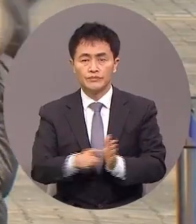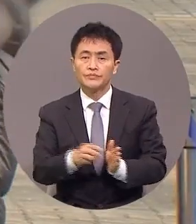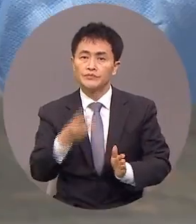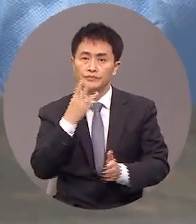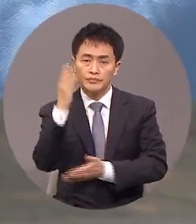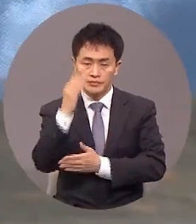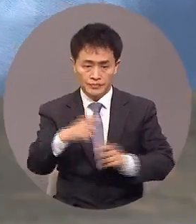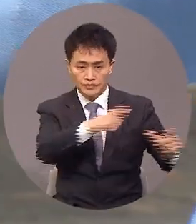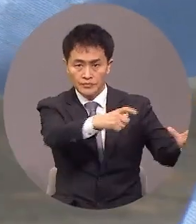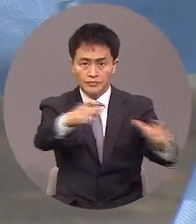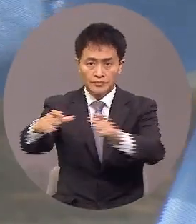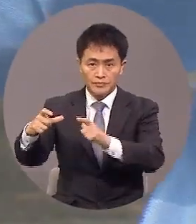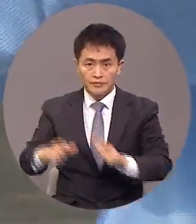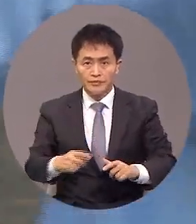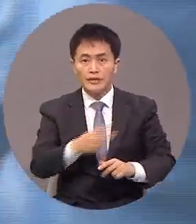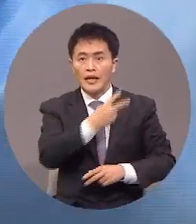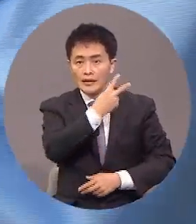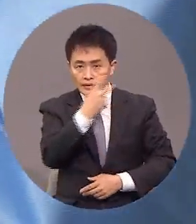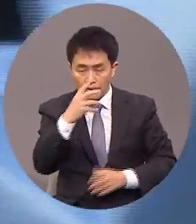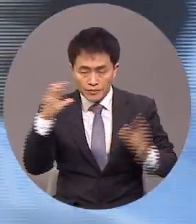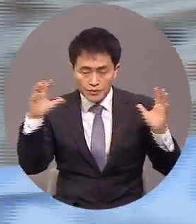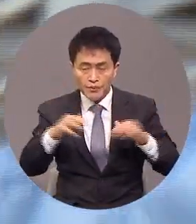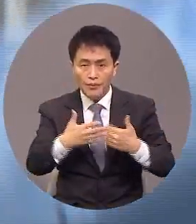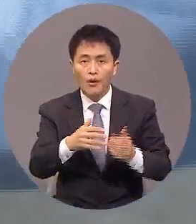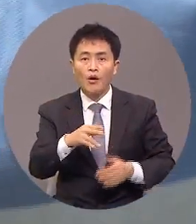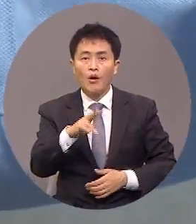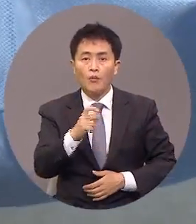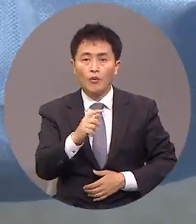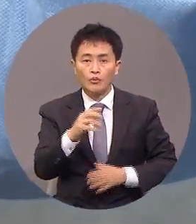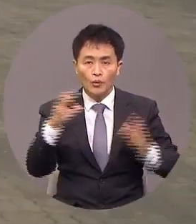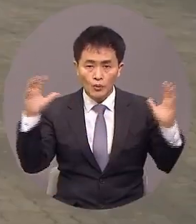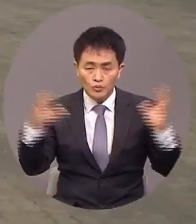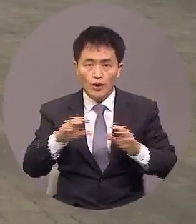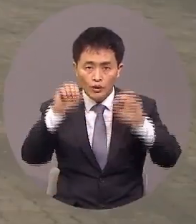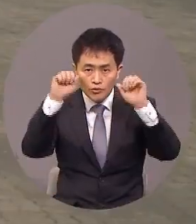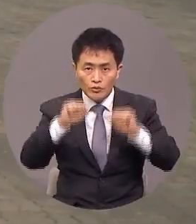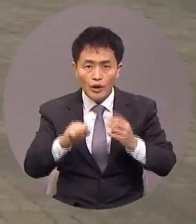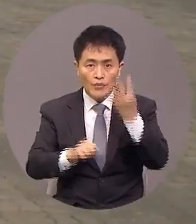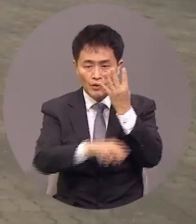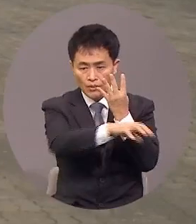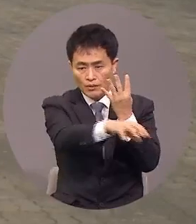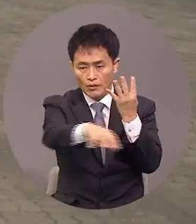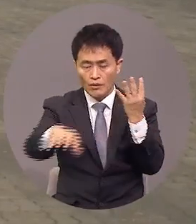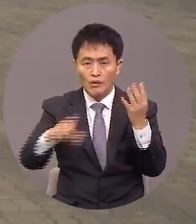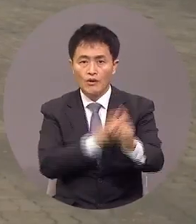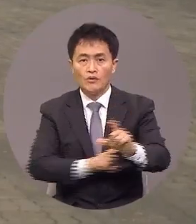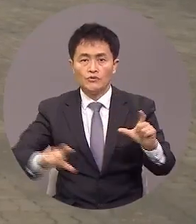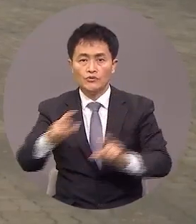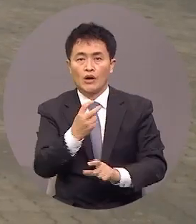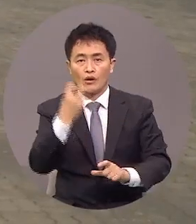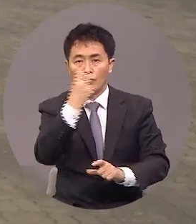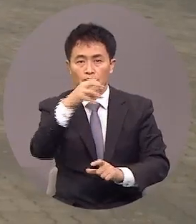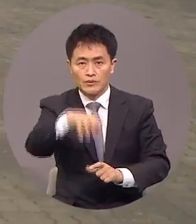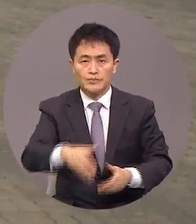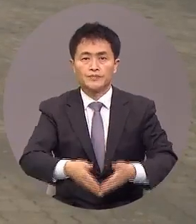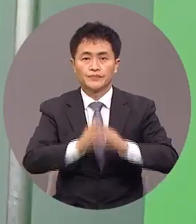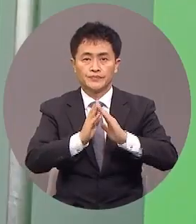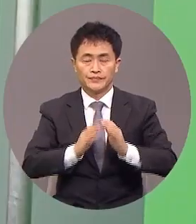서울시가 권역별로 잠실 종합운동장과 목동 종합운동장 등 모두 4곳에 추가 검사소를 만든